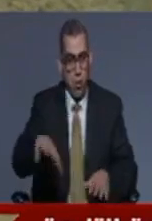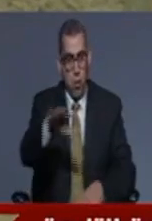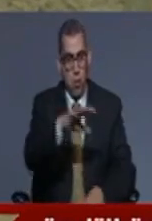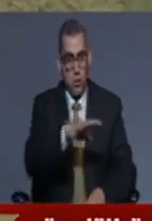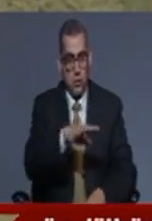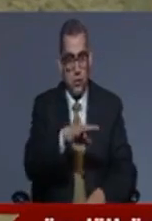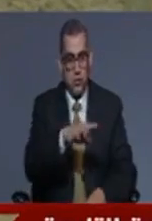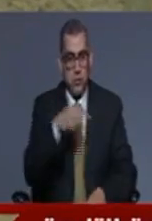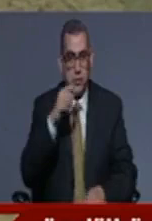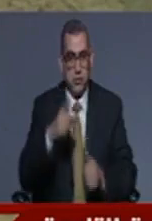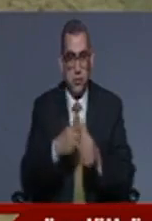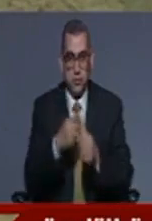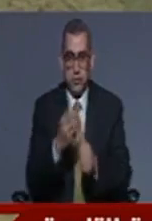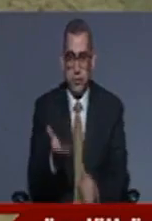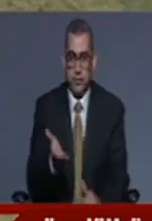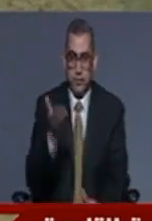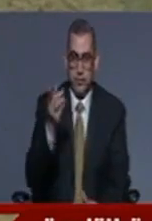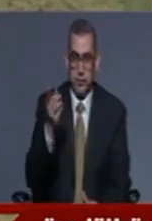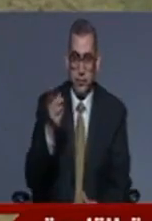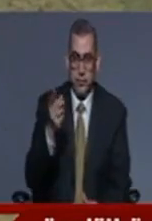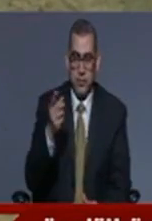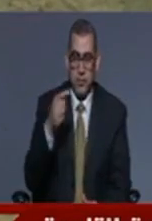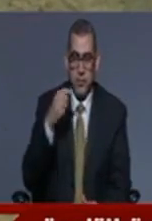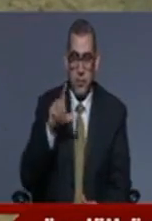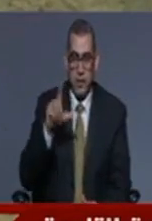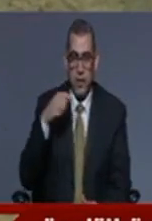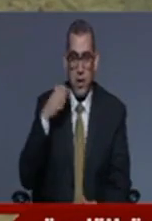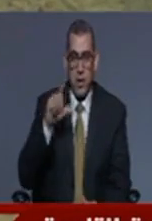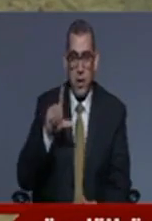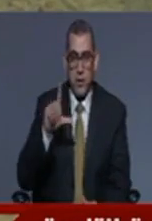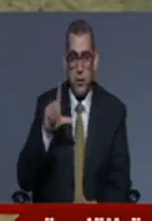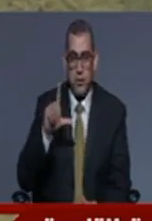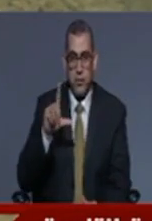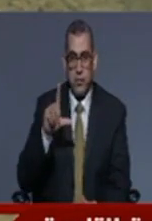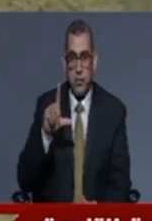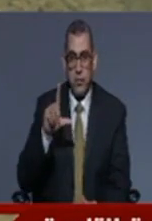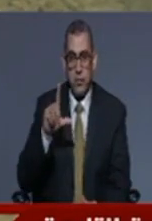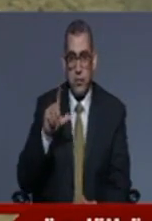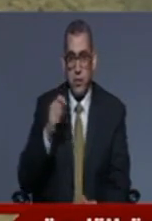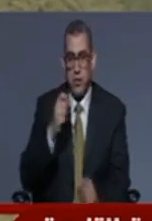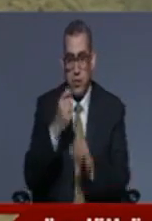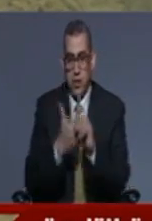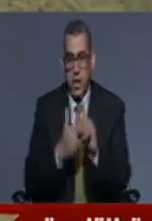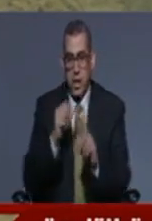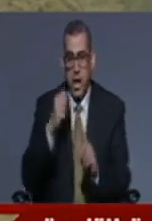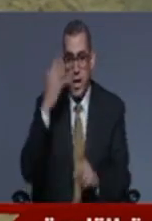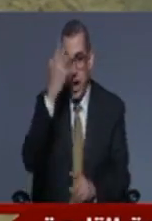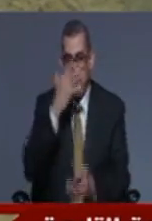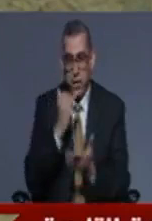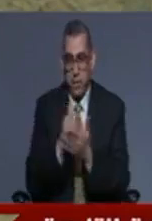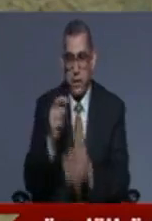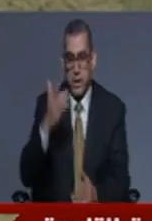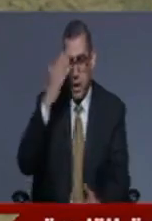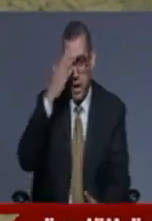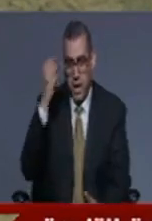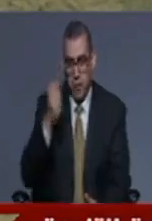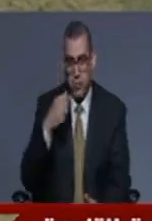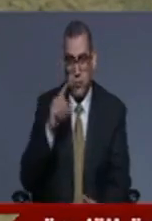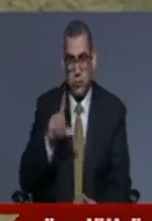معالي السيد موسى فقيه محمد رئيس مفوضية الاتحاد الأفريقي،